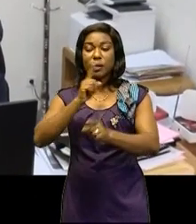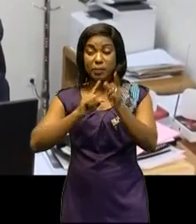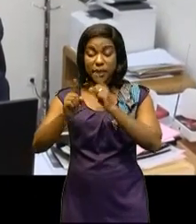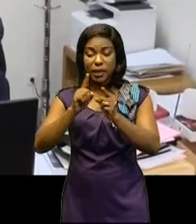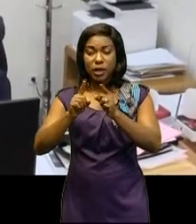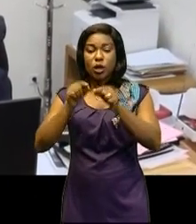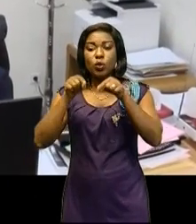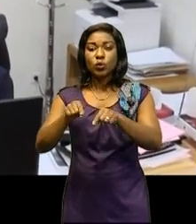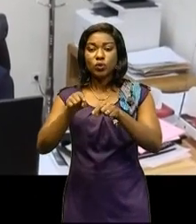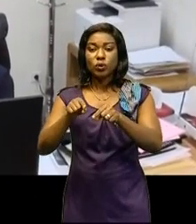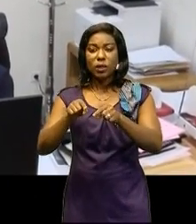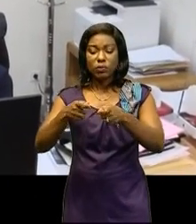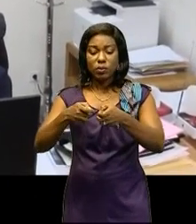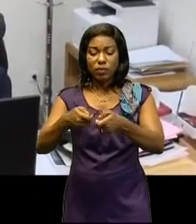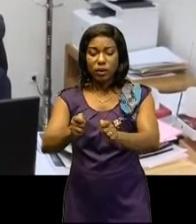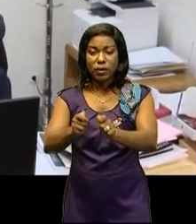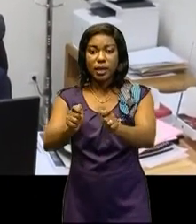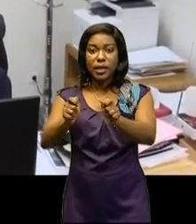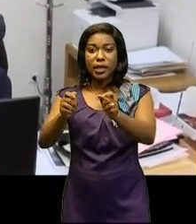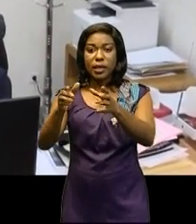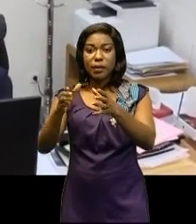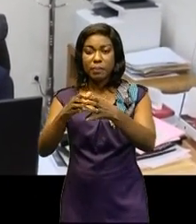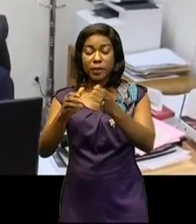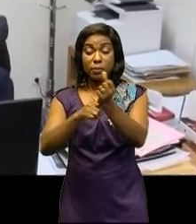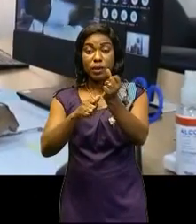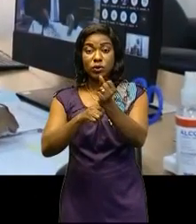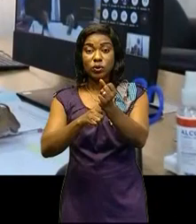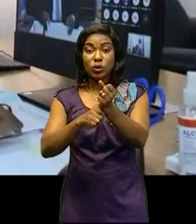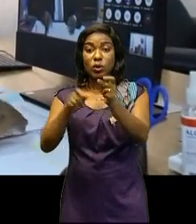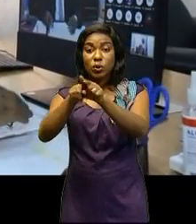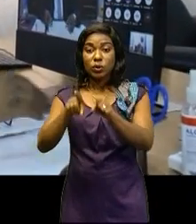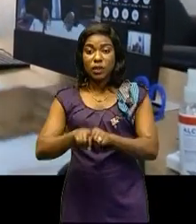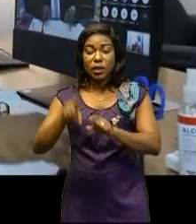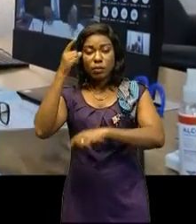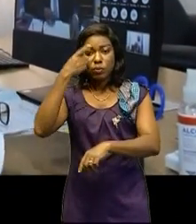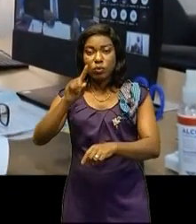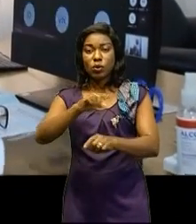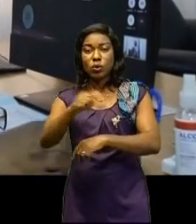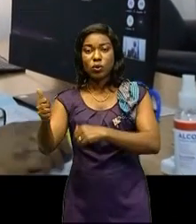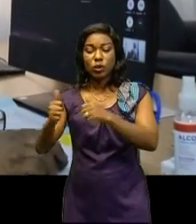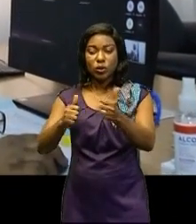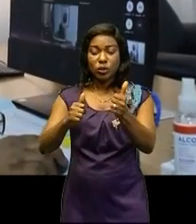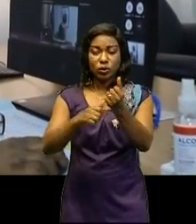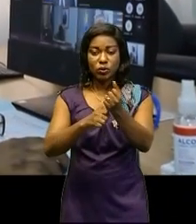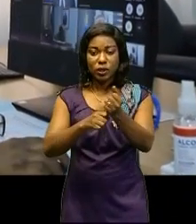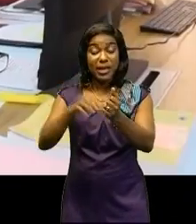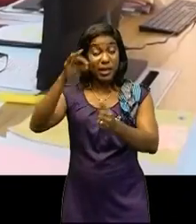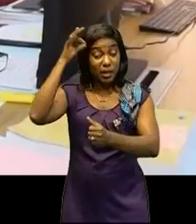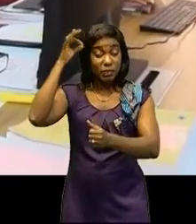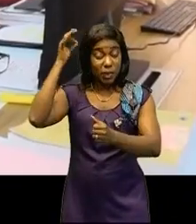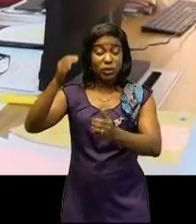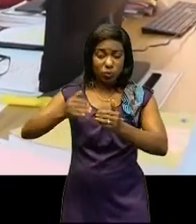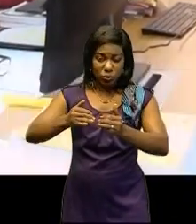pression s'intensifie sur le théâtre des opérations. Autant les redditions des miliciens aux forces loyalistes se multiplient.